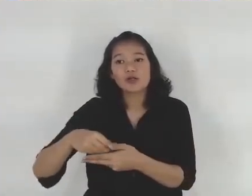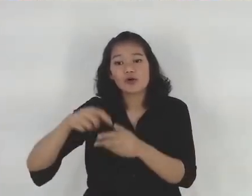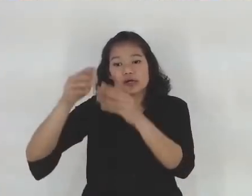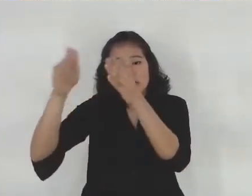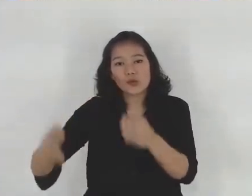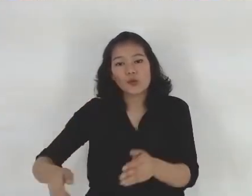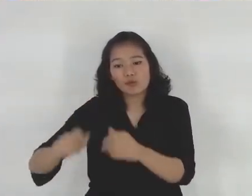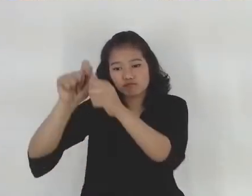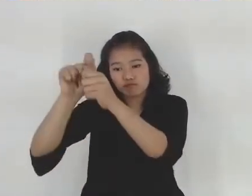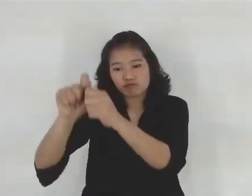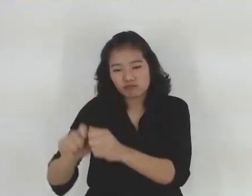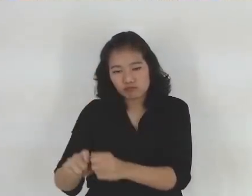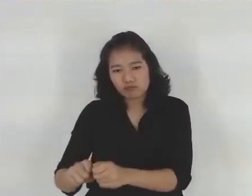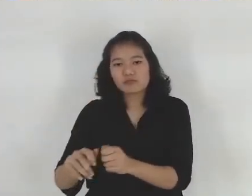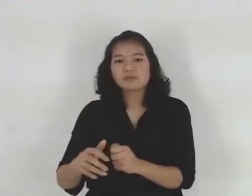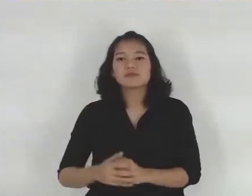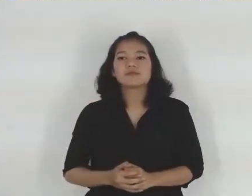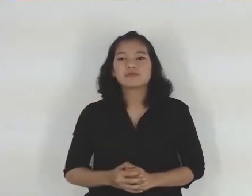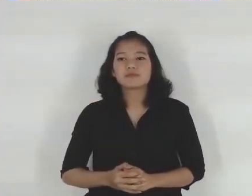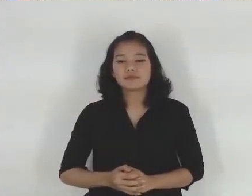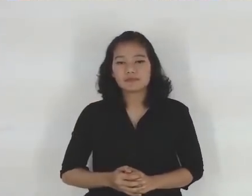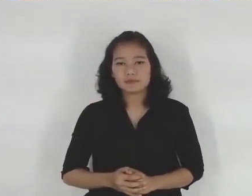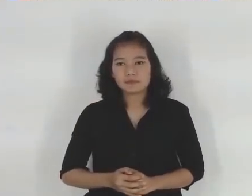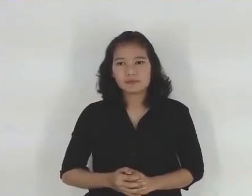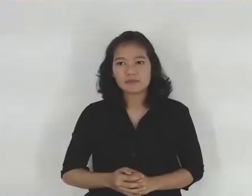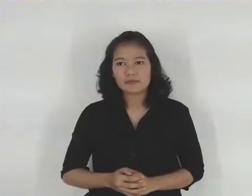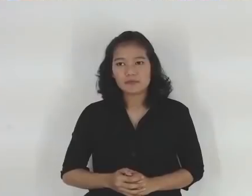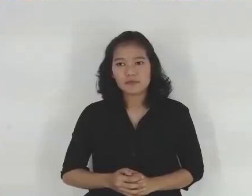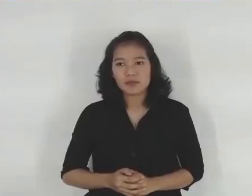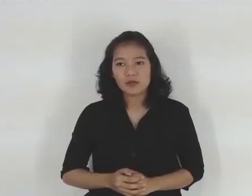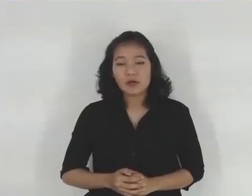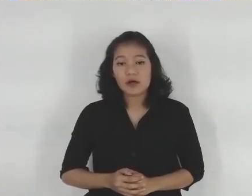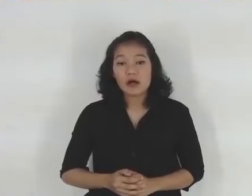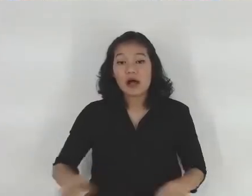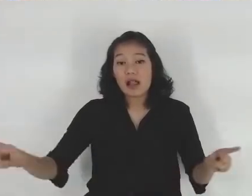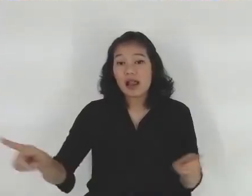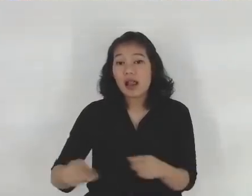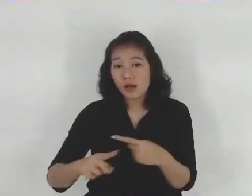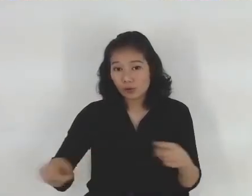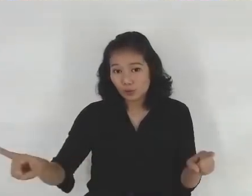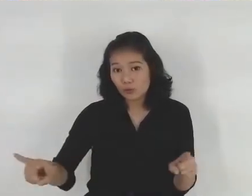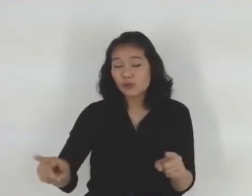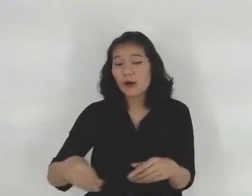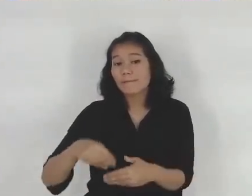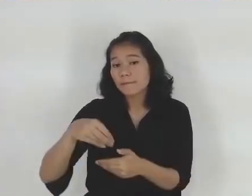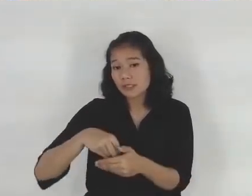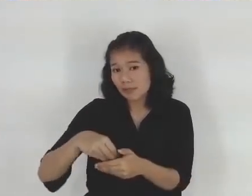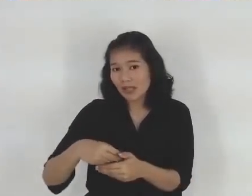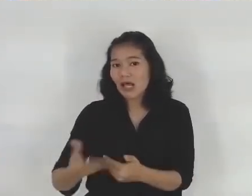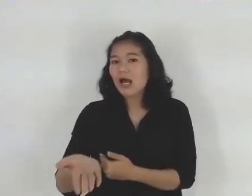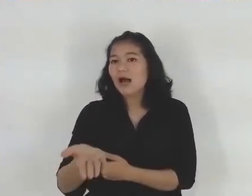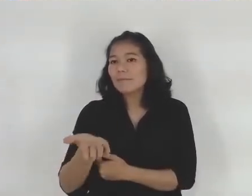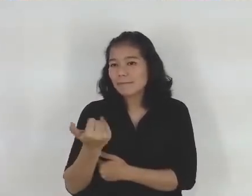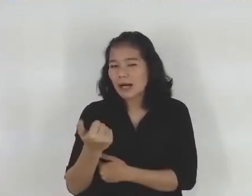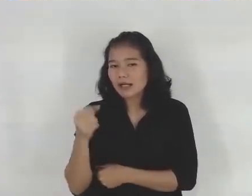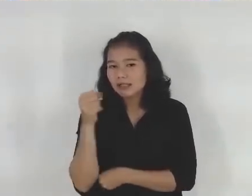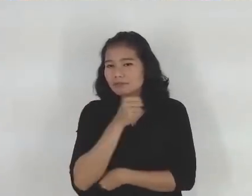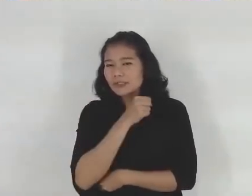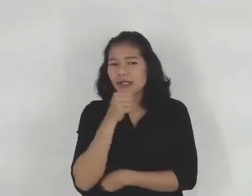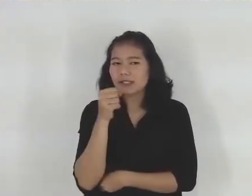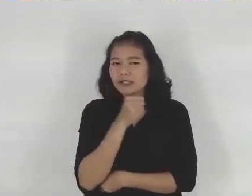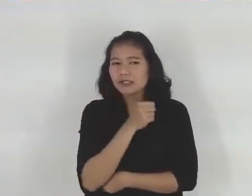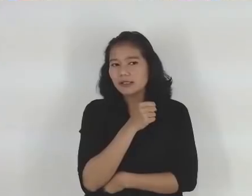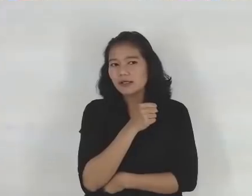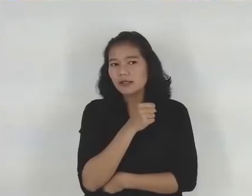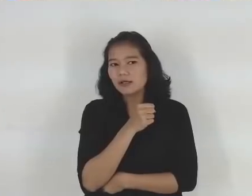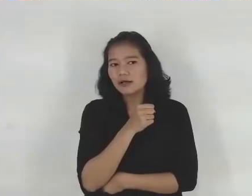gedung gereja GPIB tahun untuk mengiringi persembahan pada kita naikkan pujian dari